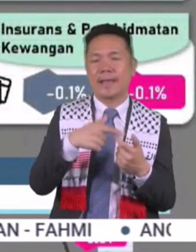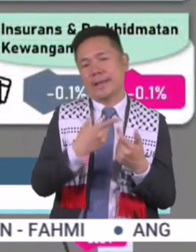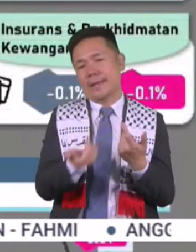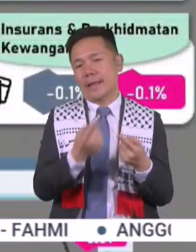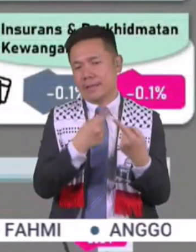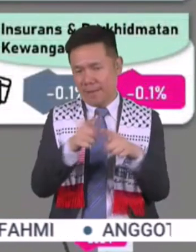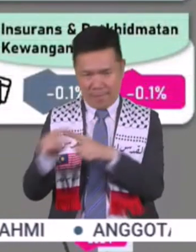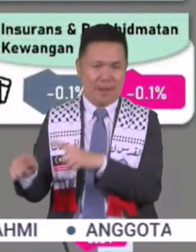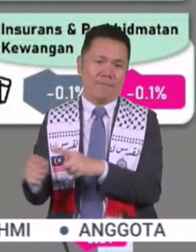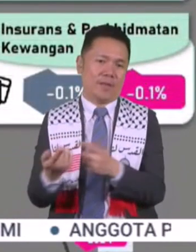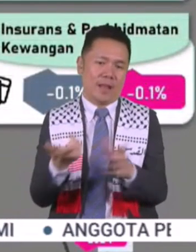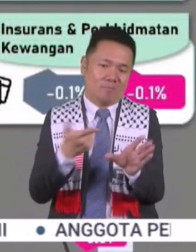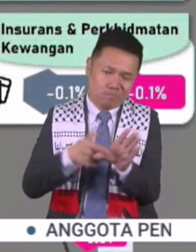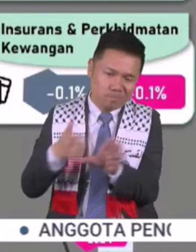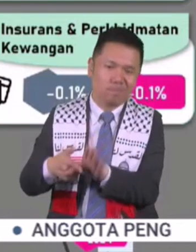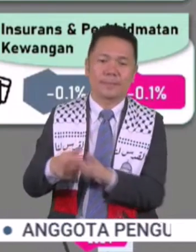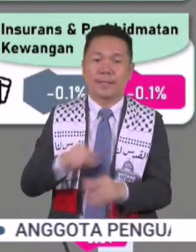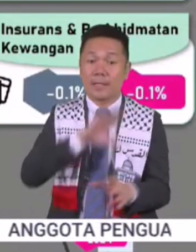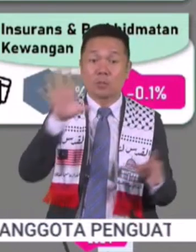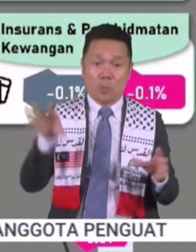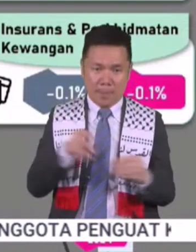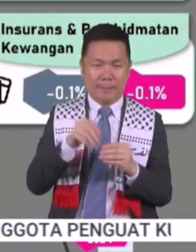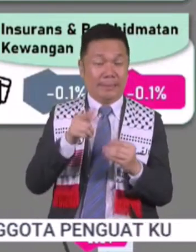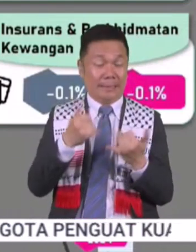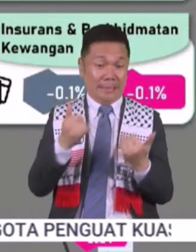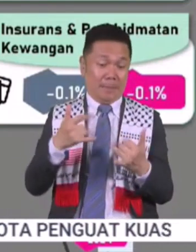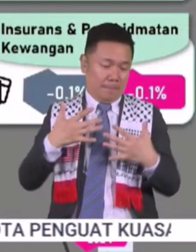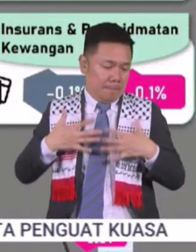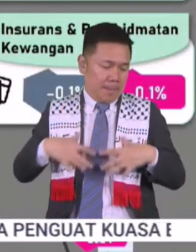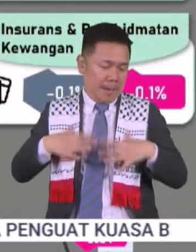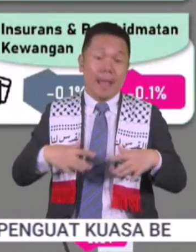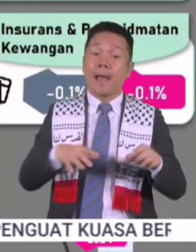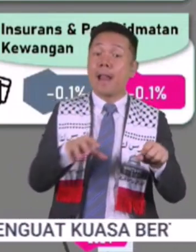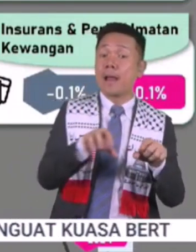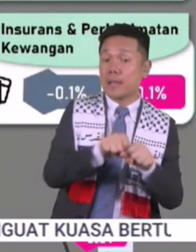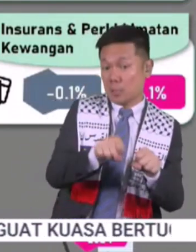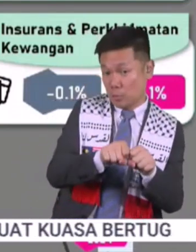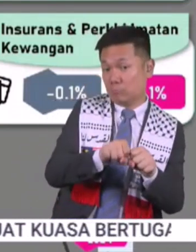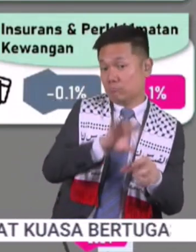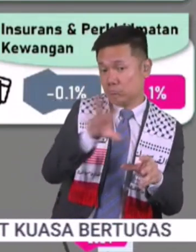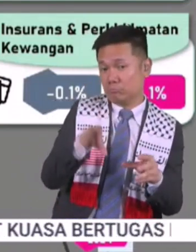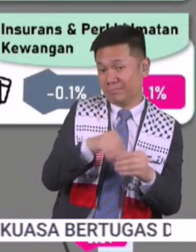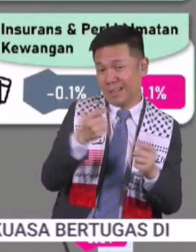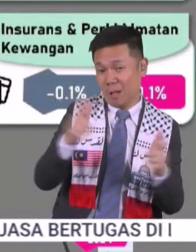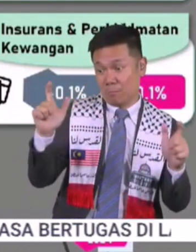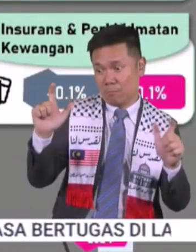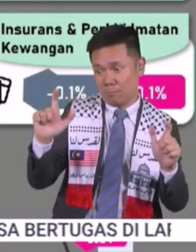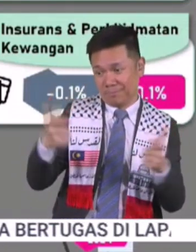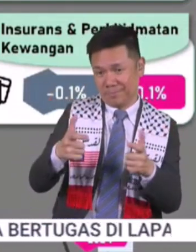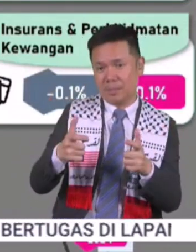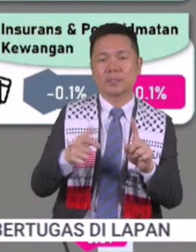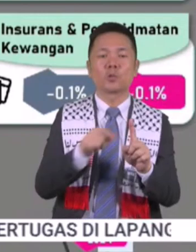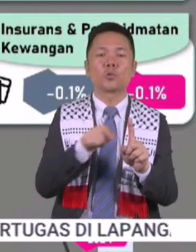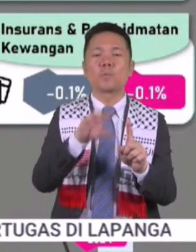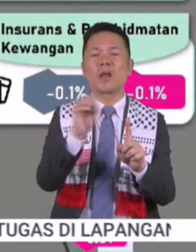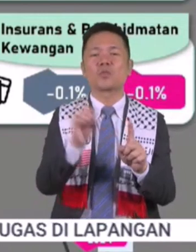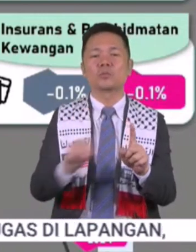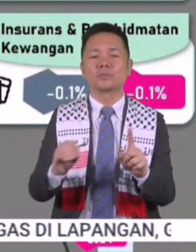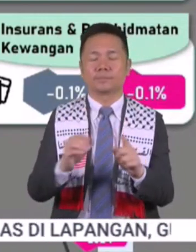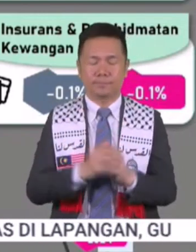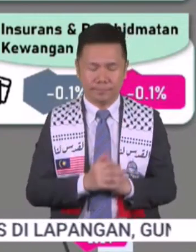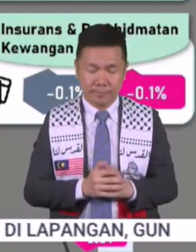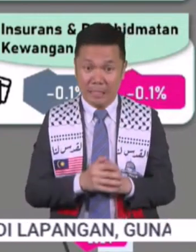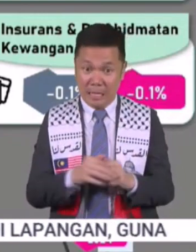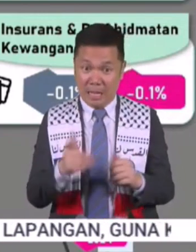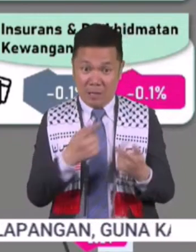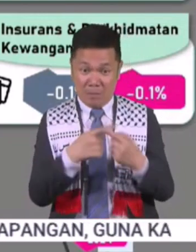lain. Sebaliknya, insurans dan perkhidmatan kewangan serta pakaian dan kasut masing-masing susut 0.1%.